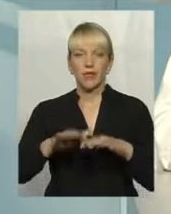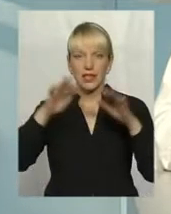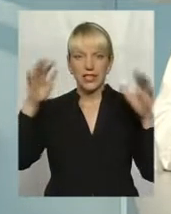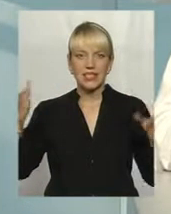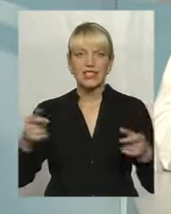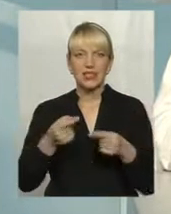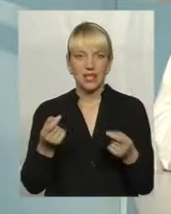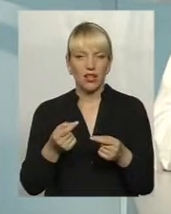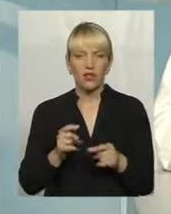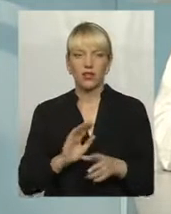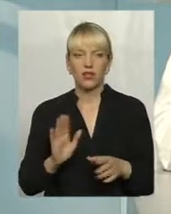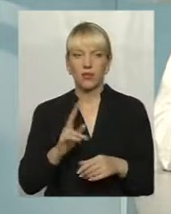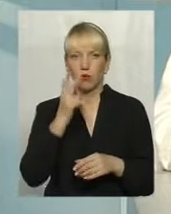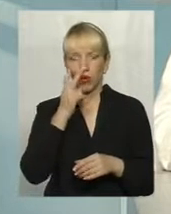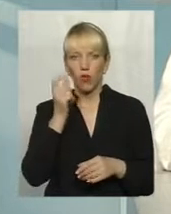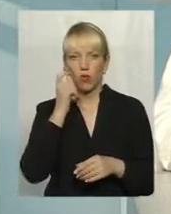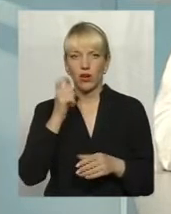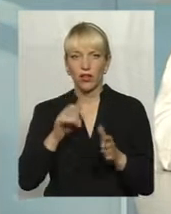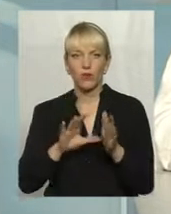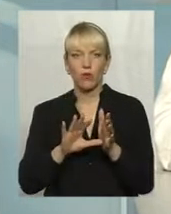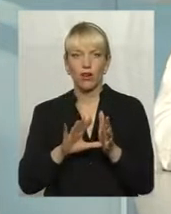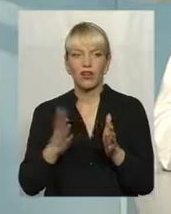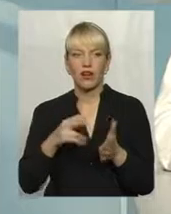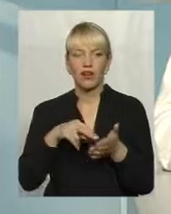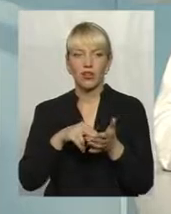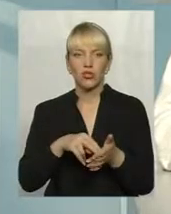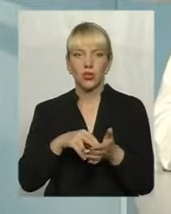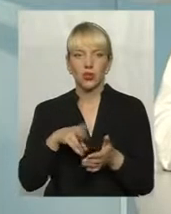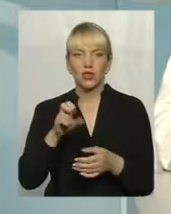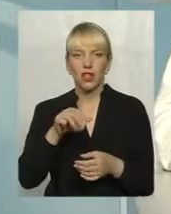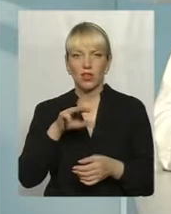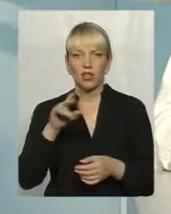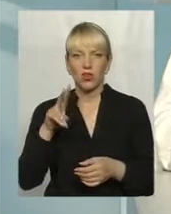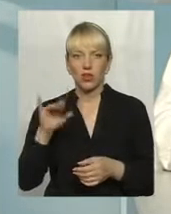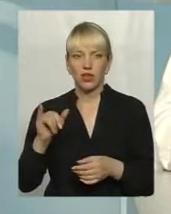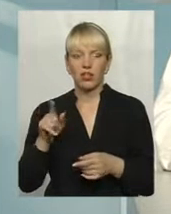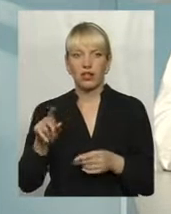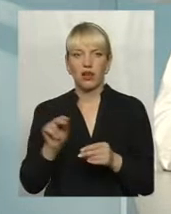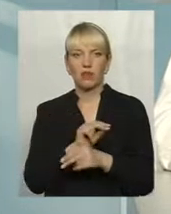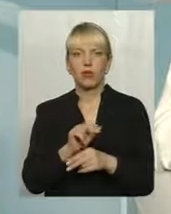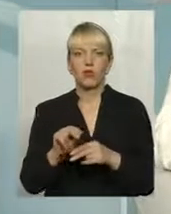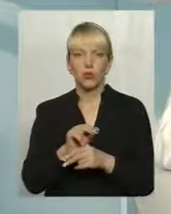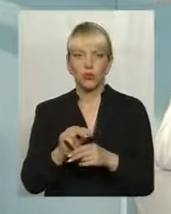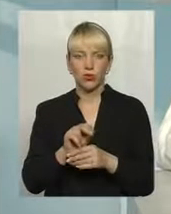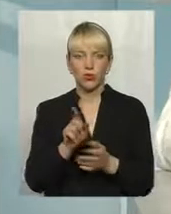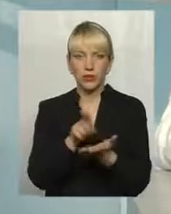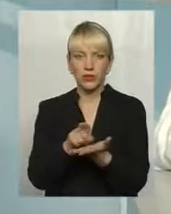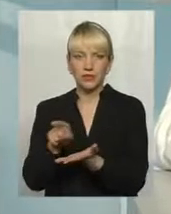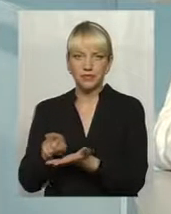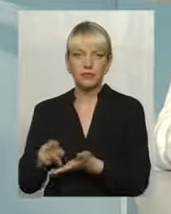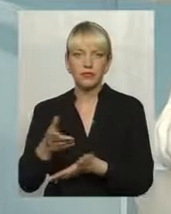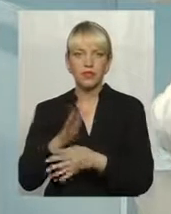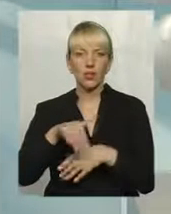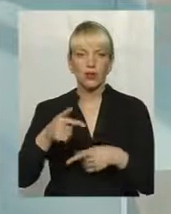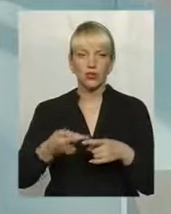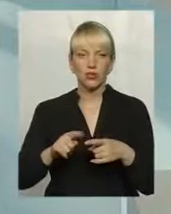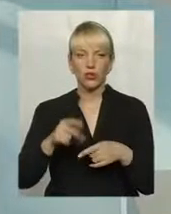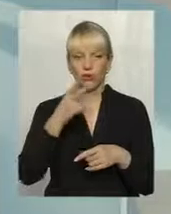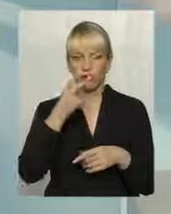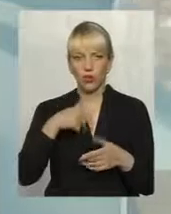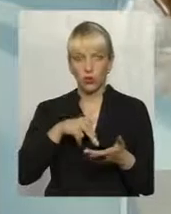мені показує українську бригаду, яка стоїть на току, а його хлопці ремонтують баки БМП і БТР. Після того ми виходимо, він каже,